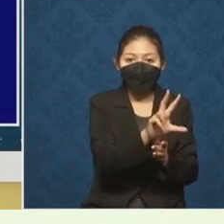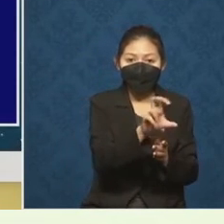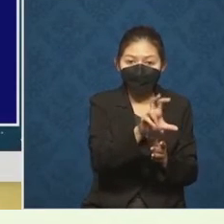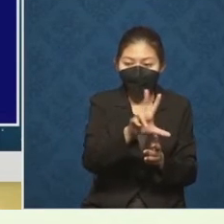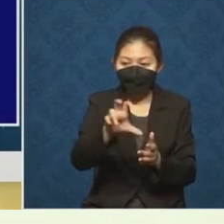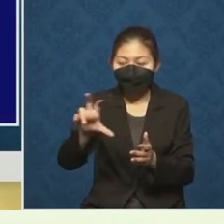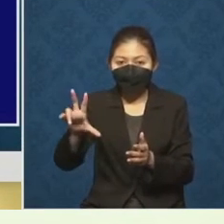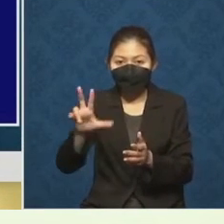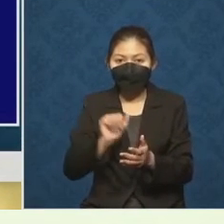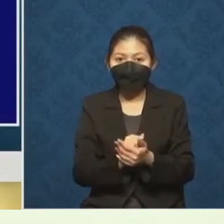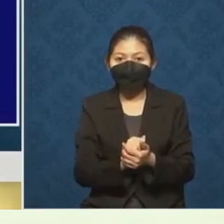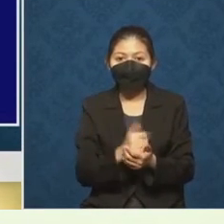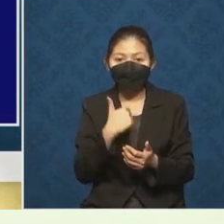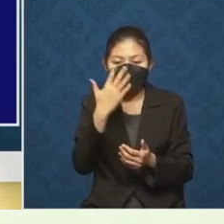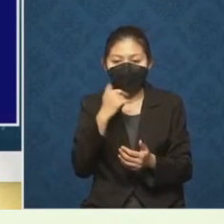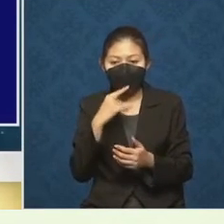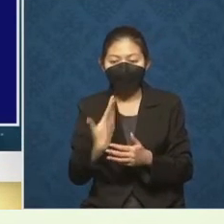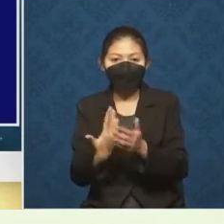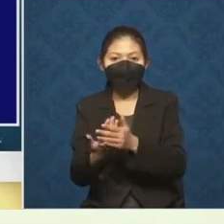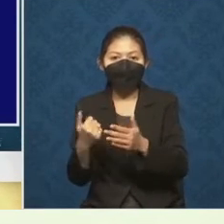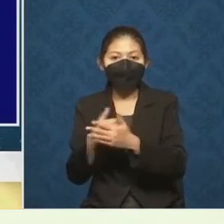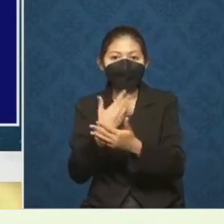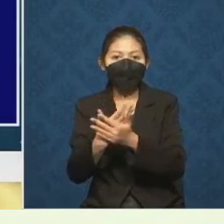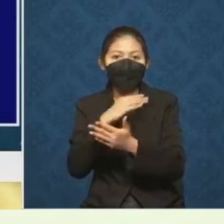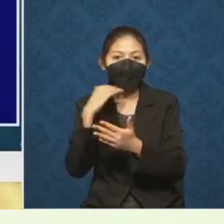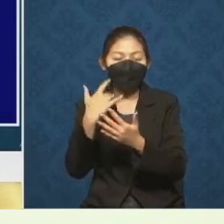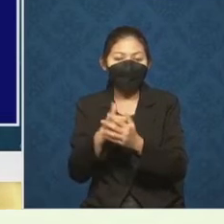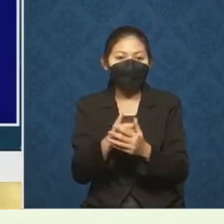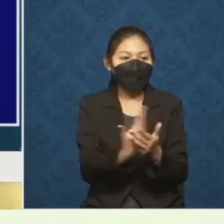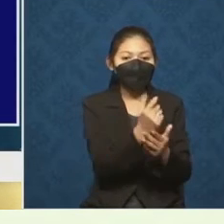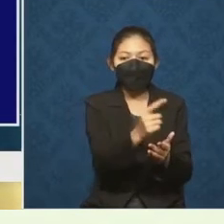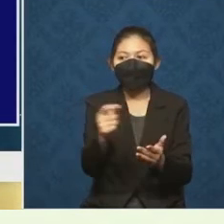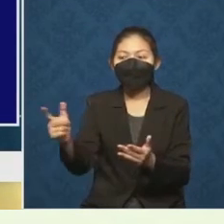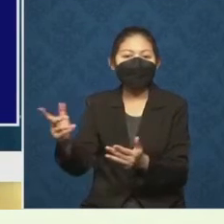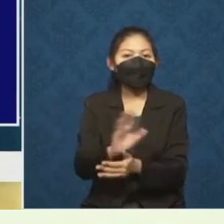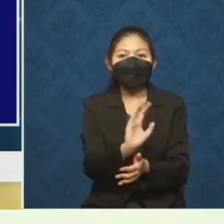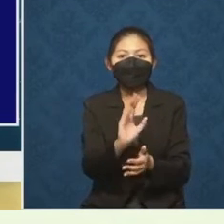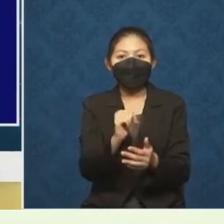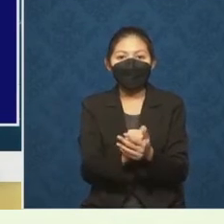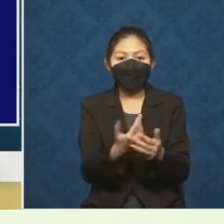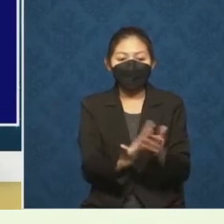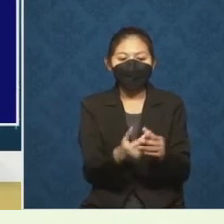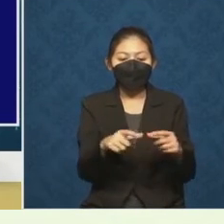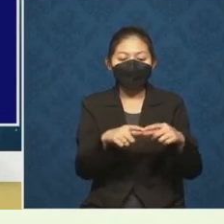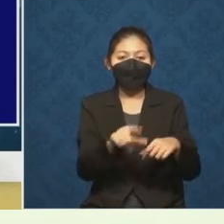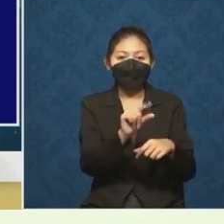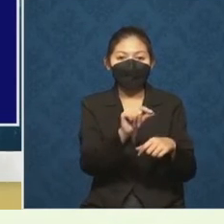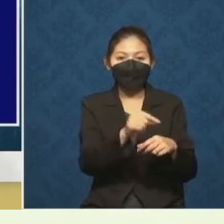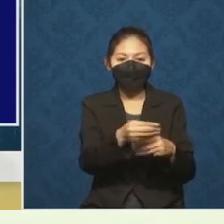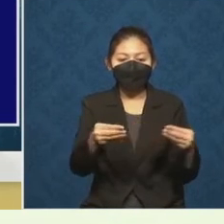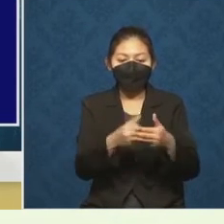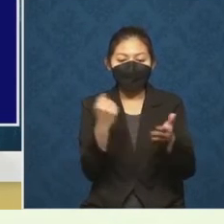เดี๋ยวเสียของนะฮะเขาจ่ายไม่หมดหรอกใช้วิธีแลกแบงค์20ใหม่ๆมาแล้วก็ปั๊มยาลงไปนะ